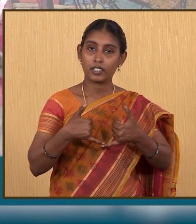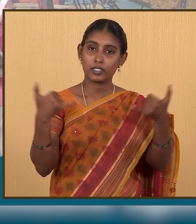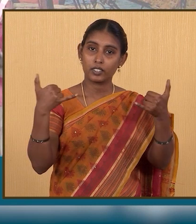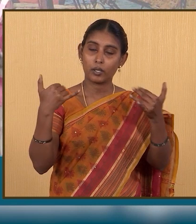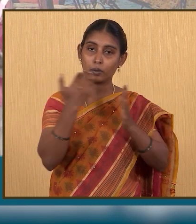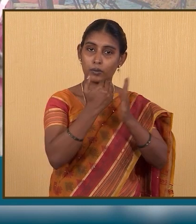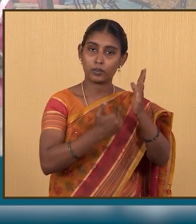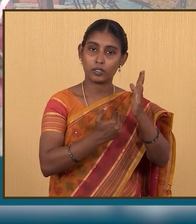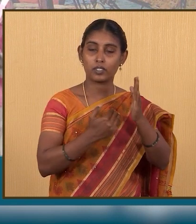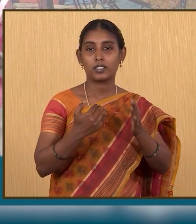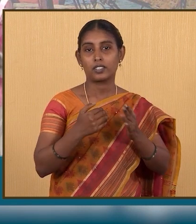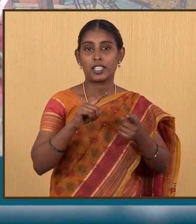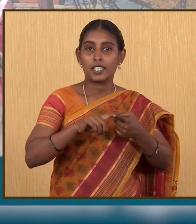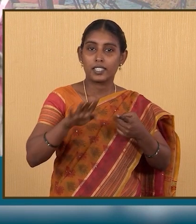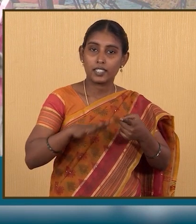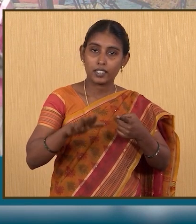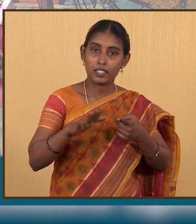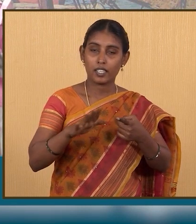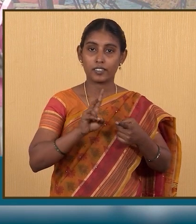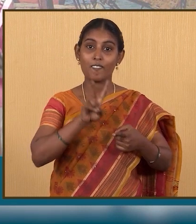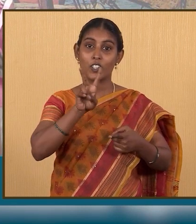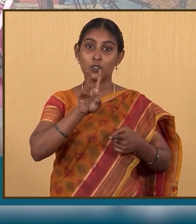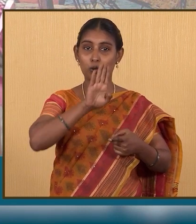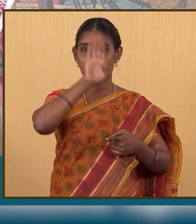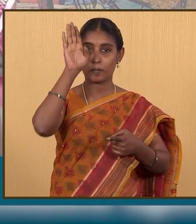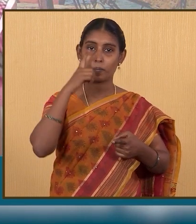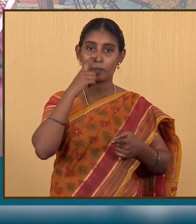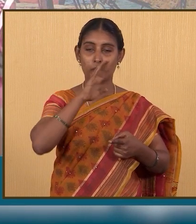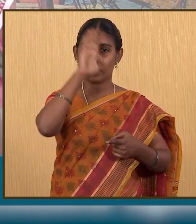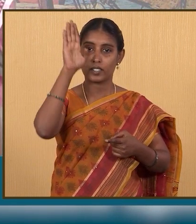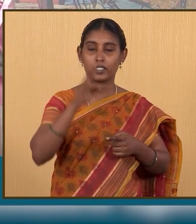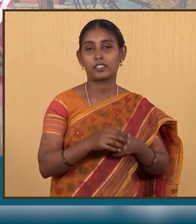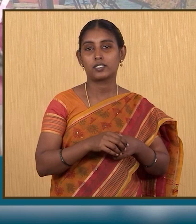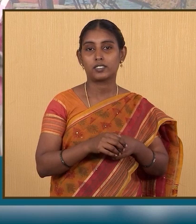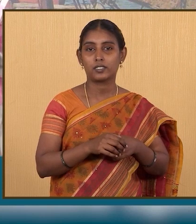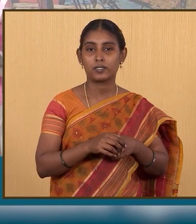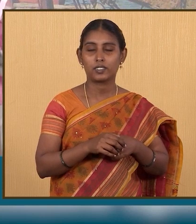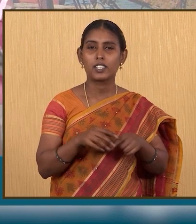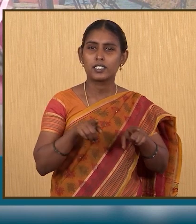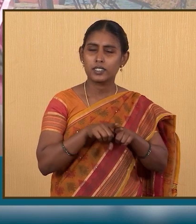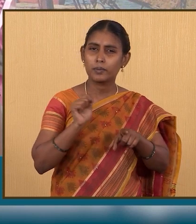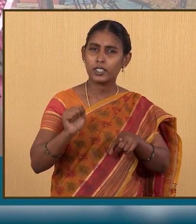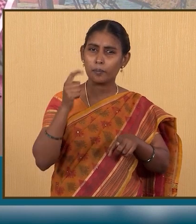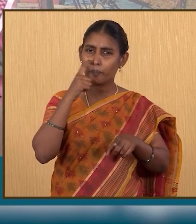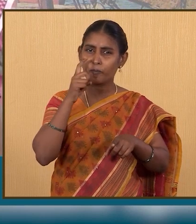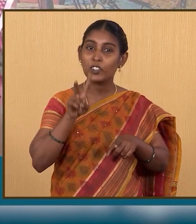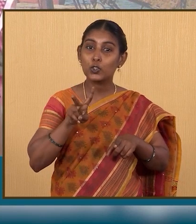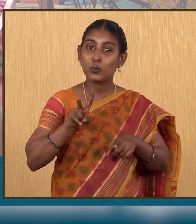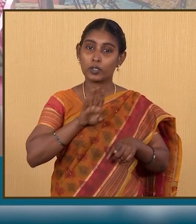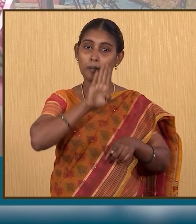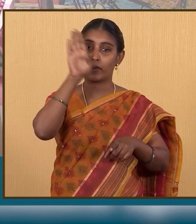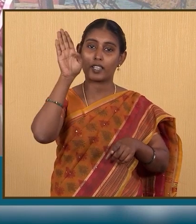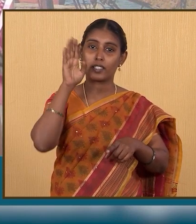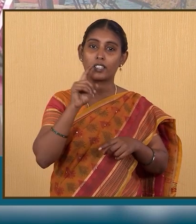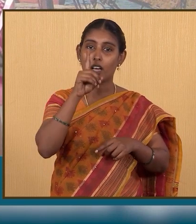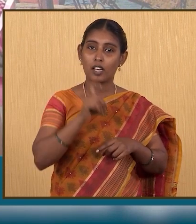இந்தியாவில் நடக்கக்கூடிய விஷயங்களை இங்கிலாந்து மகாராணி விக்டோரியா மகாராணி அவங்களுக்கு தெரிய வரும். அவங்க என்ன பண்ணுவாங்க அப்படின்னா,